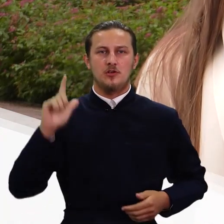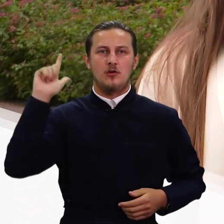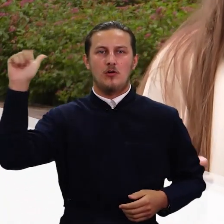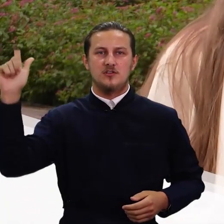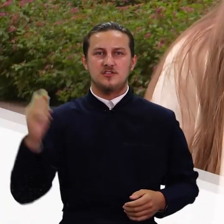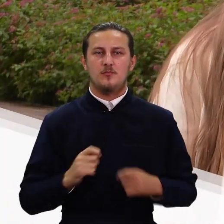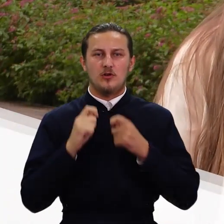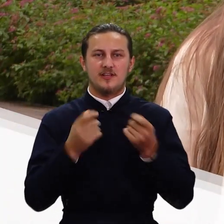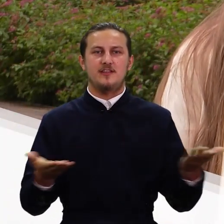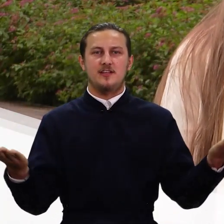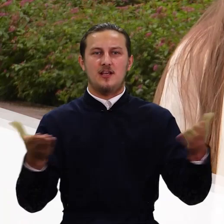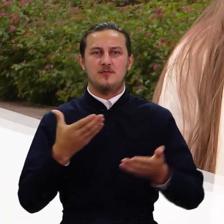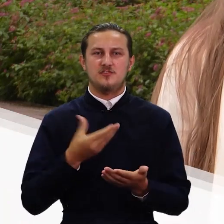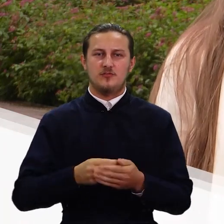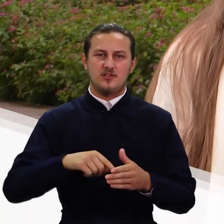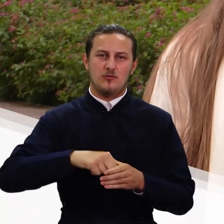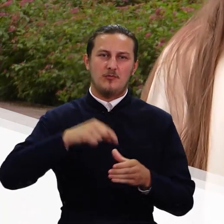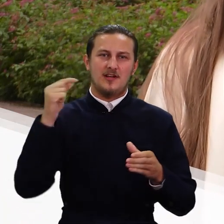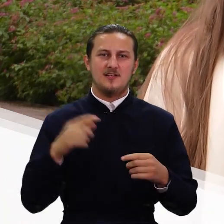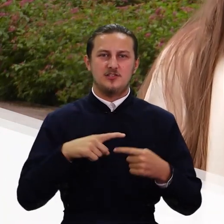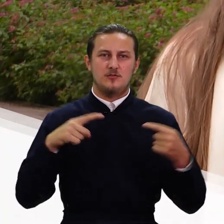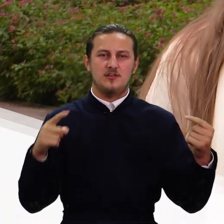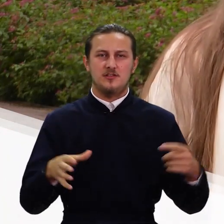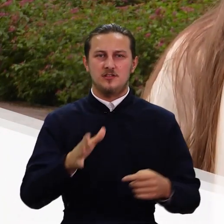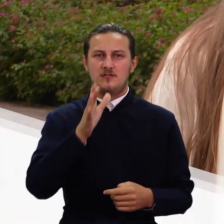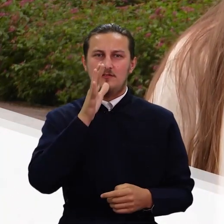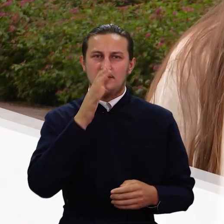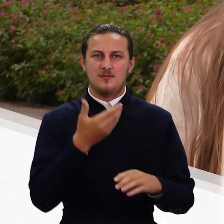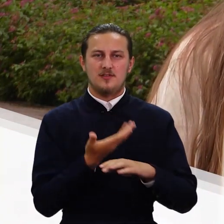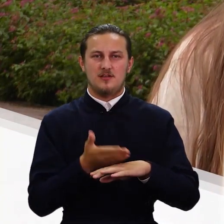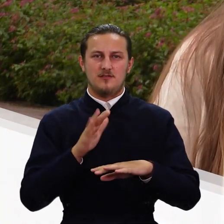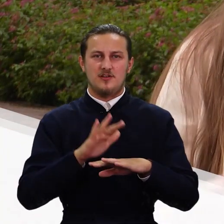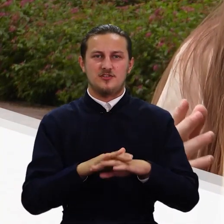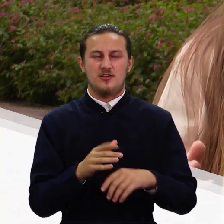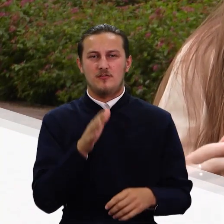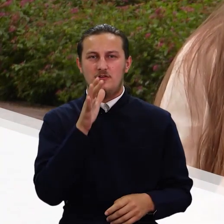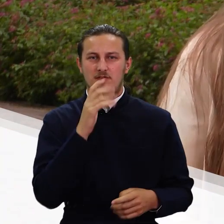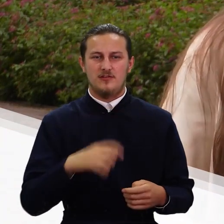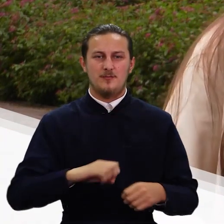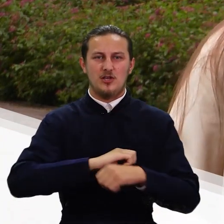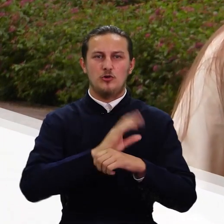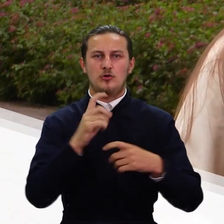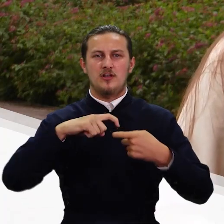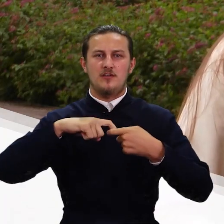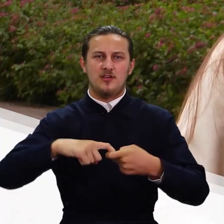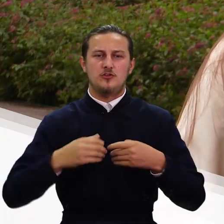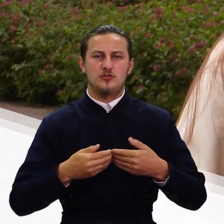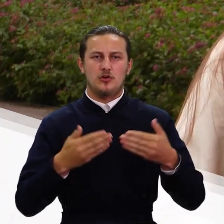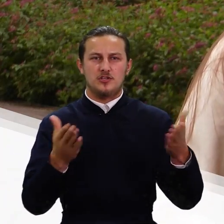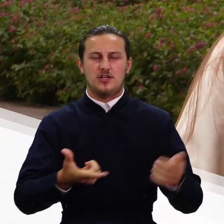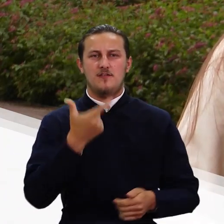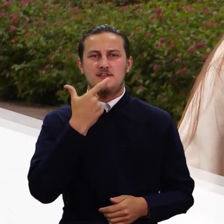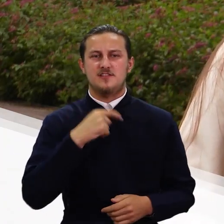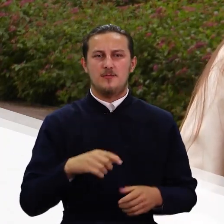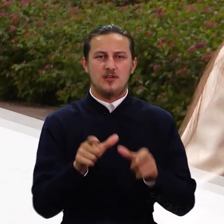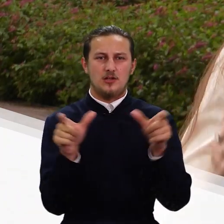у найбільш кризові часи. Під час спалаху пандемії коронавірусу відкрив себе людству новий,